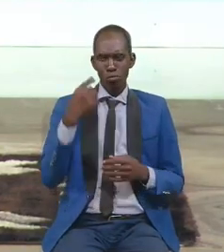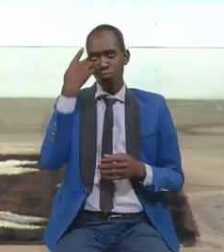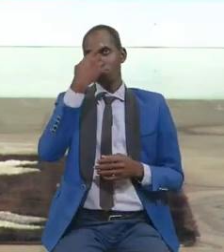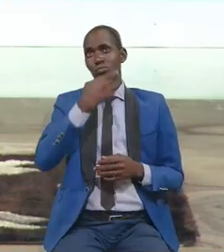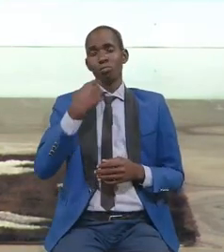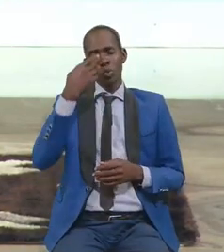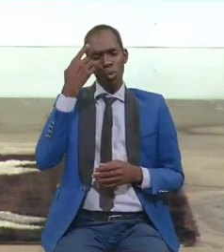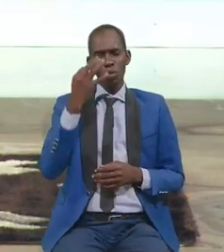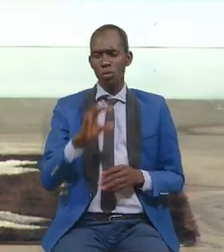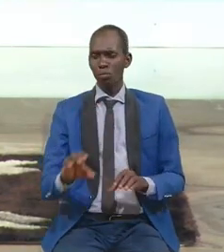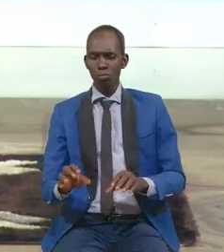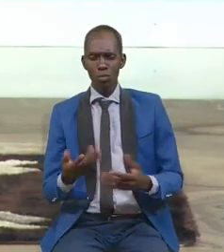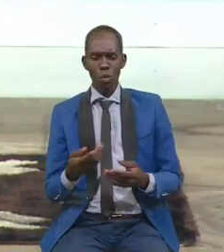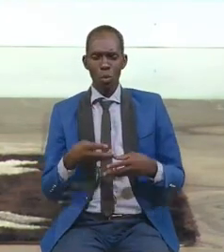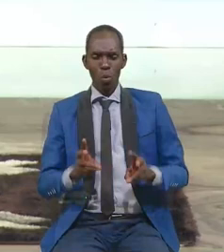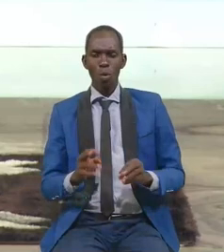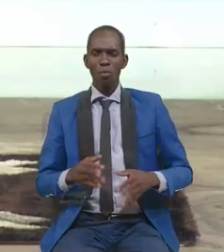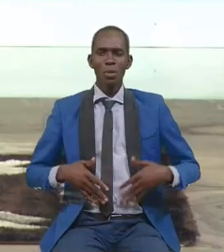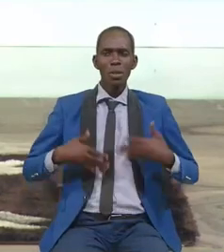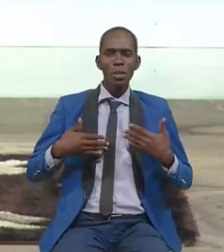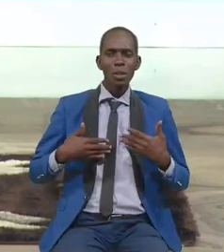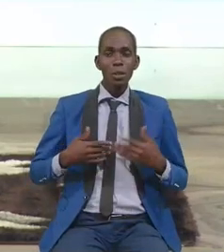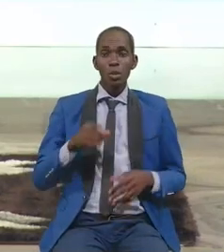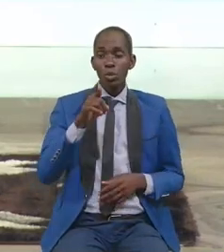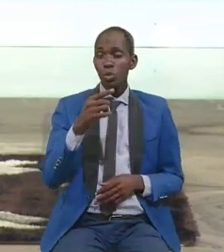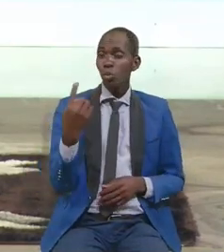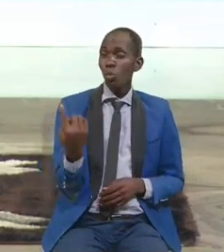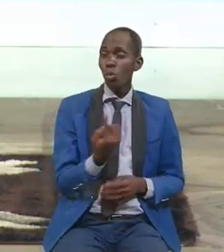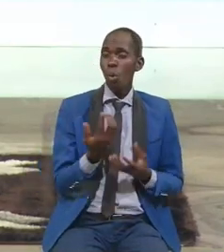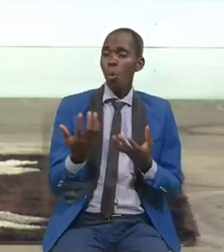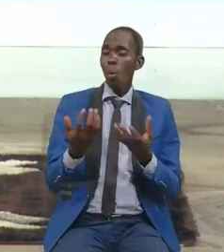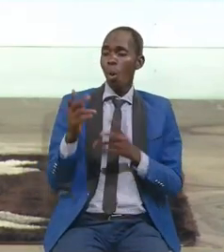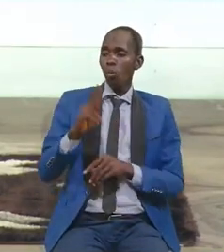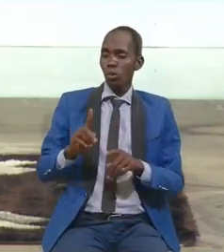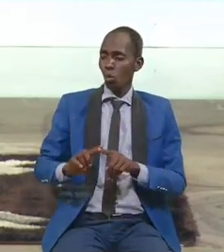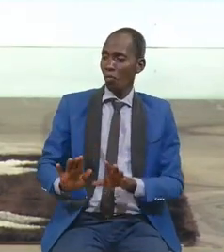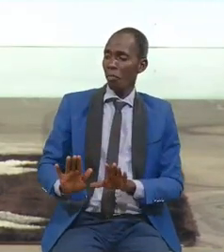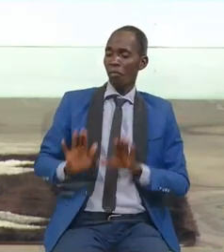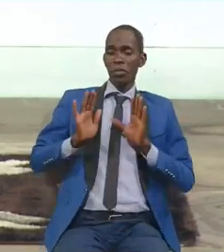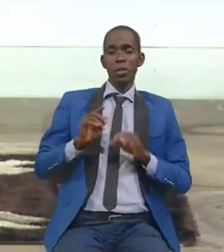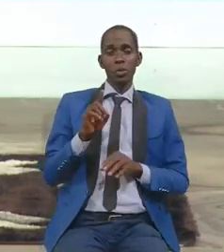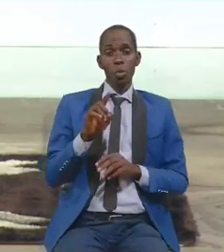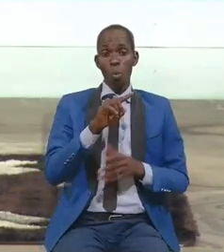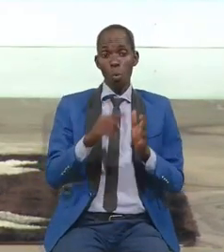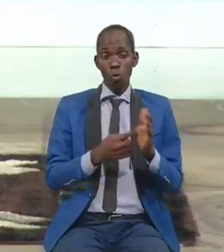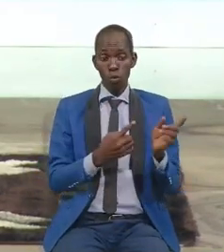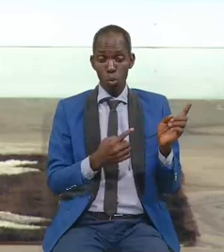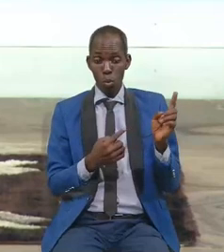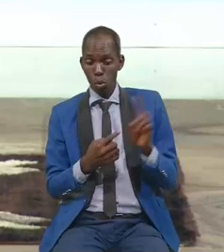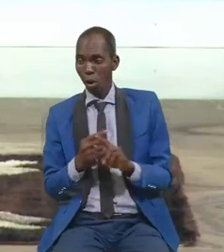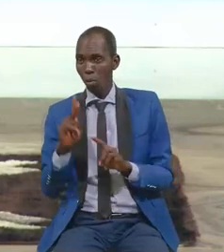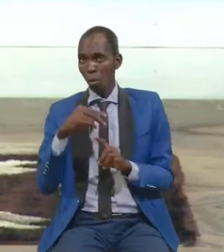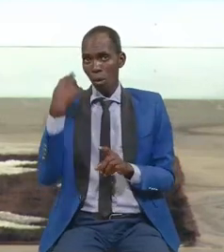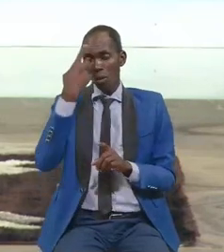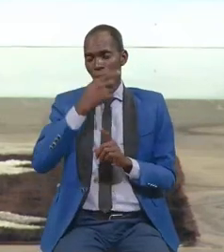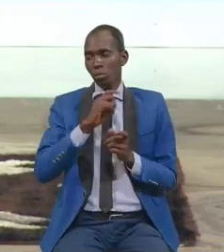comment ta statue, comment tu te comportes. Alors, tu veux que les gens te craignent. Dès que tu parais, tu peux le voir à leur visage, tu peux